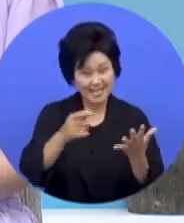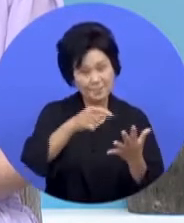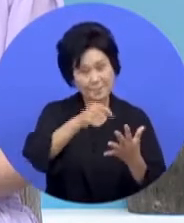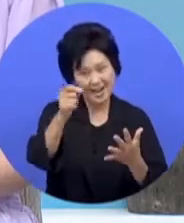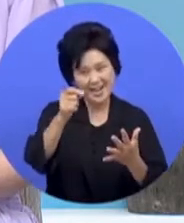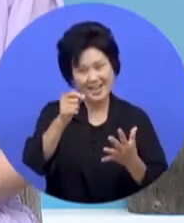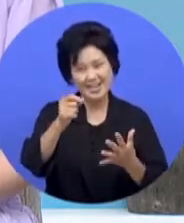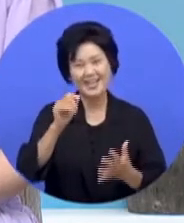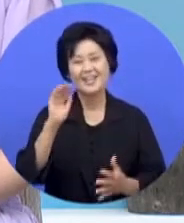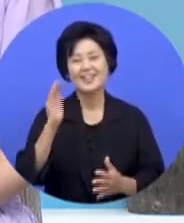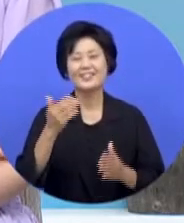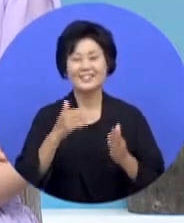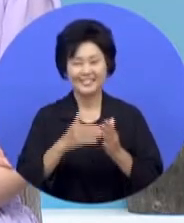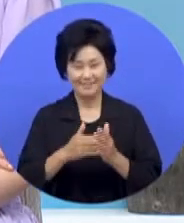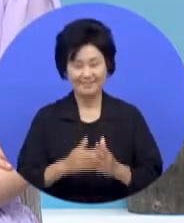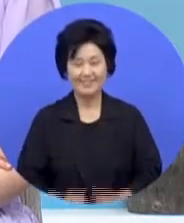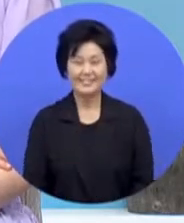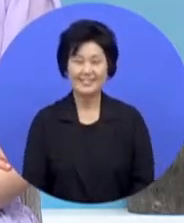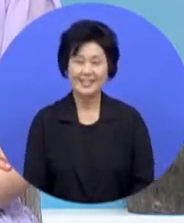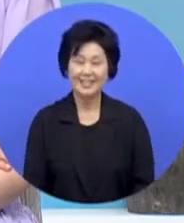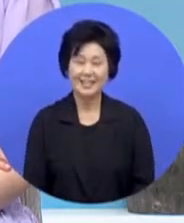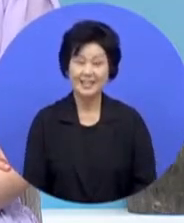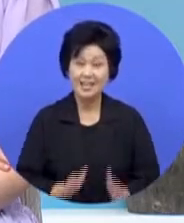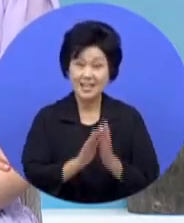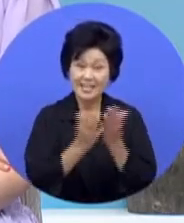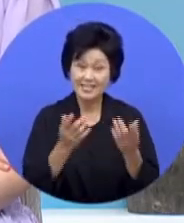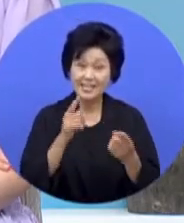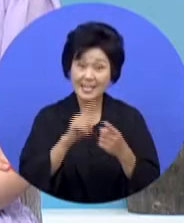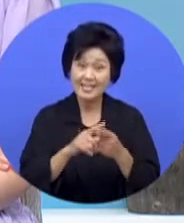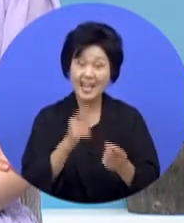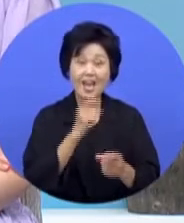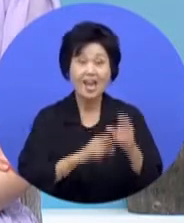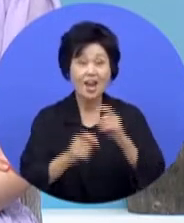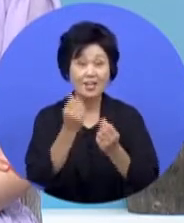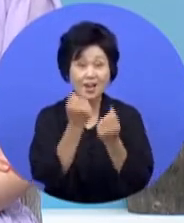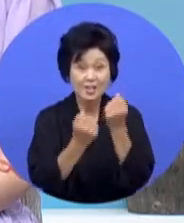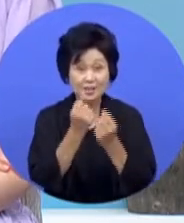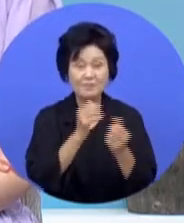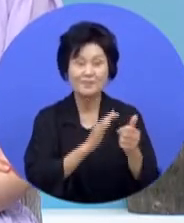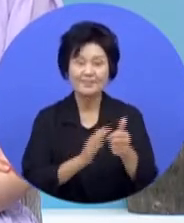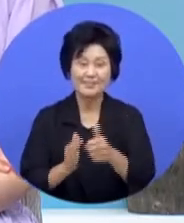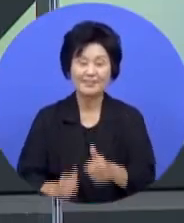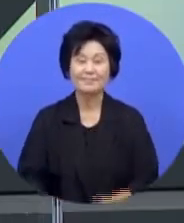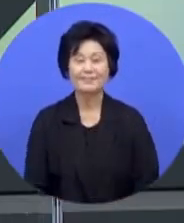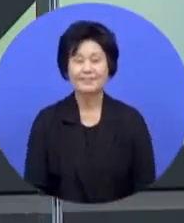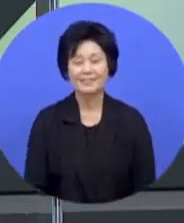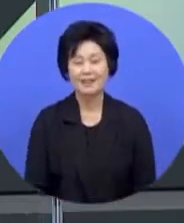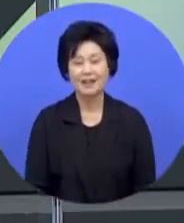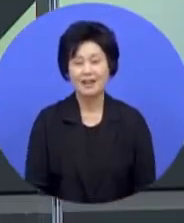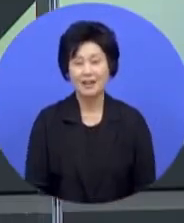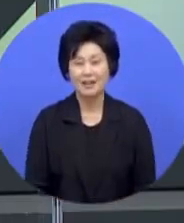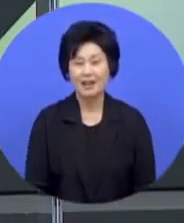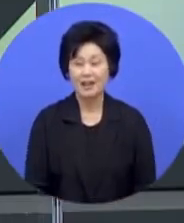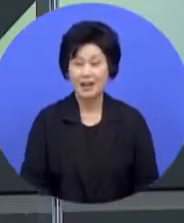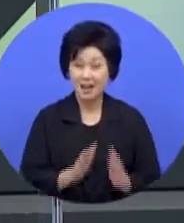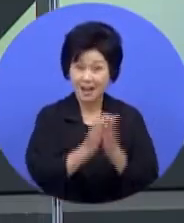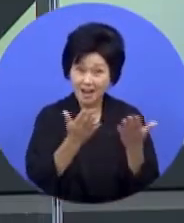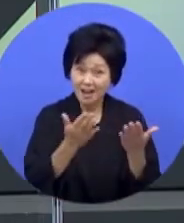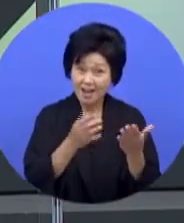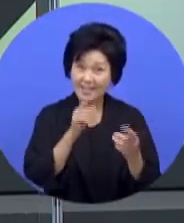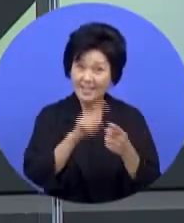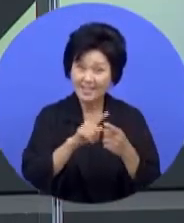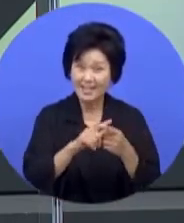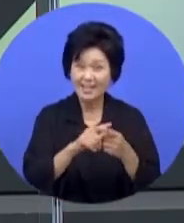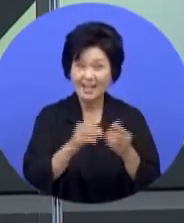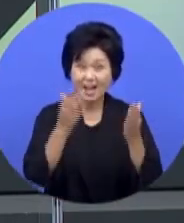SOT 교재에 대해서 좀 설명 좀 해주실래요? 이게 어떤 교재인가? 뭐 SOT 교재에 대해서는 아무래도 교감 선생님이 좀